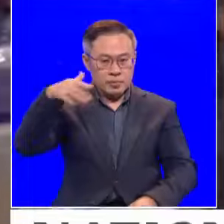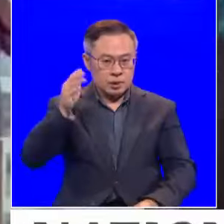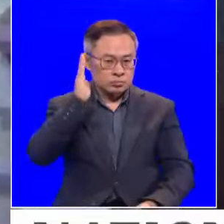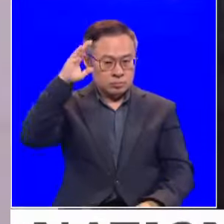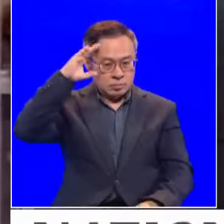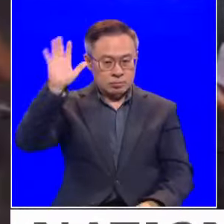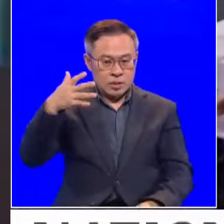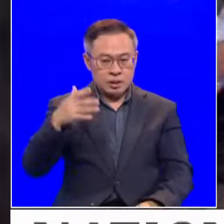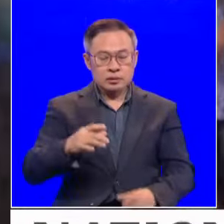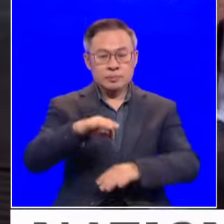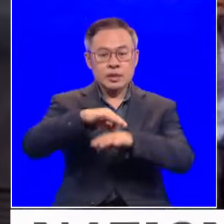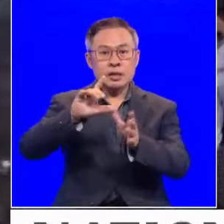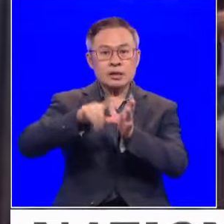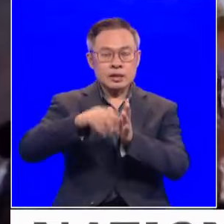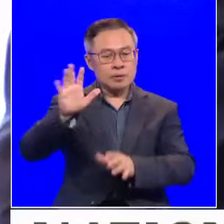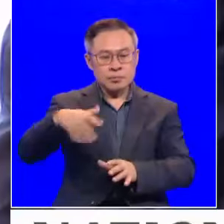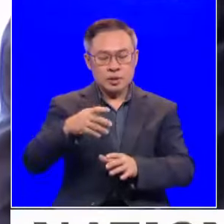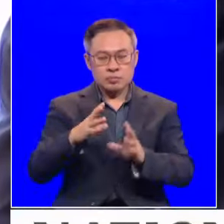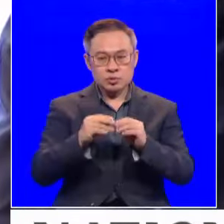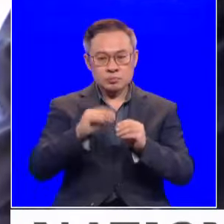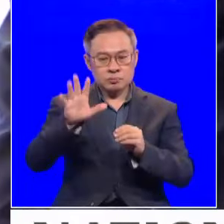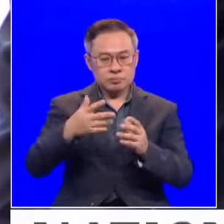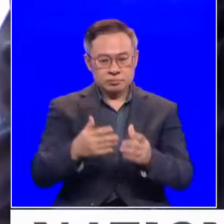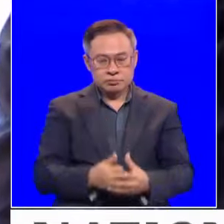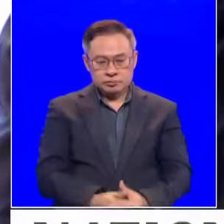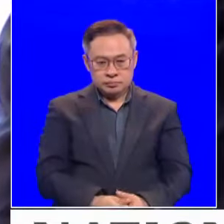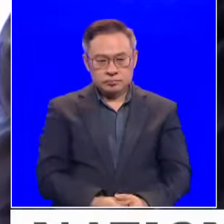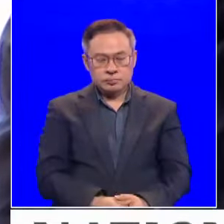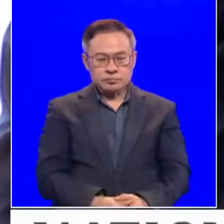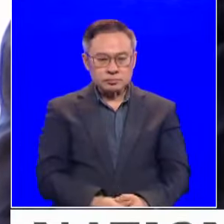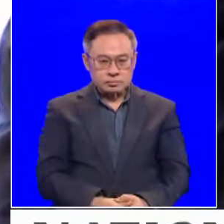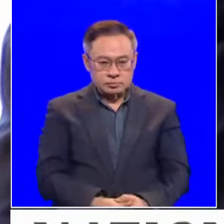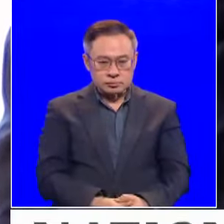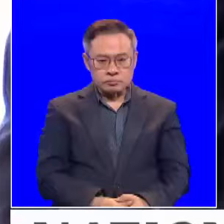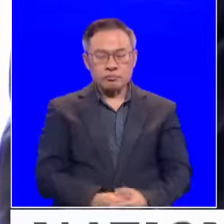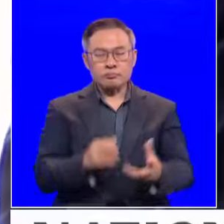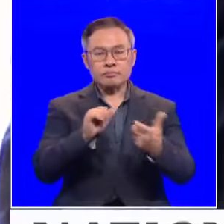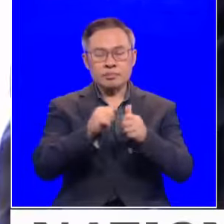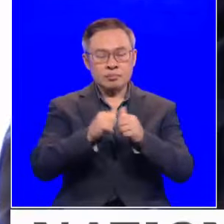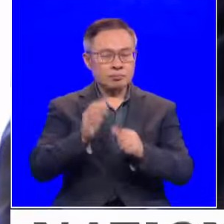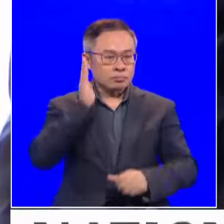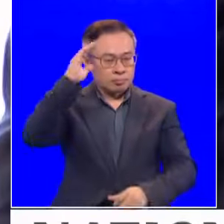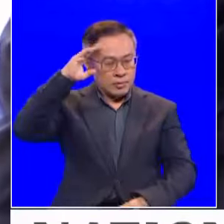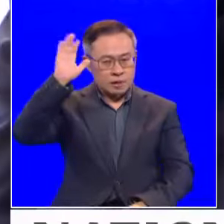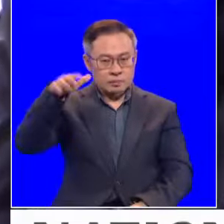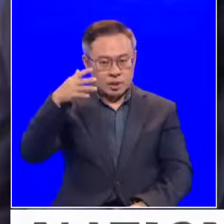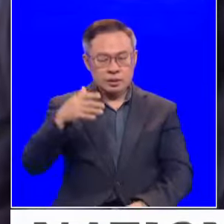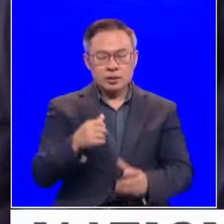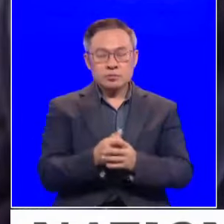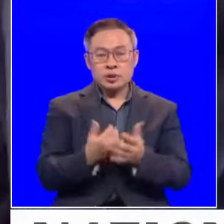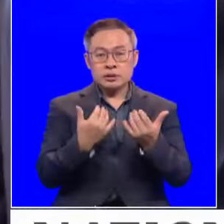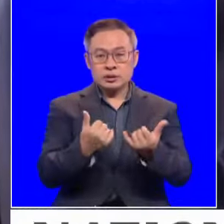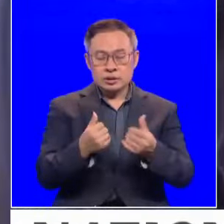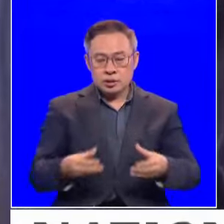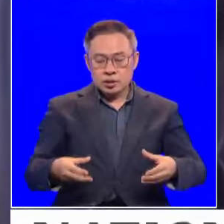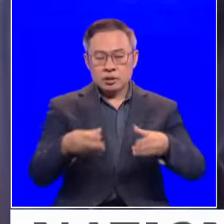านะเลขาธิการพักก็ไม่ได้เข้าร่วมประชุมตามที่คาดหมายไว้นะคะหลังจากที่เพื่อไทยนะคะได้มีการเทียบเชิญเข้าร่วม